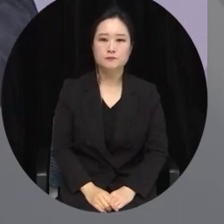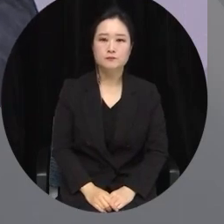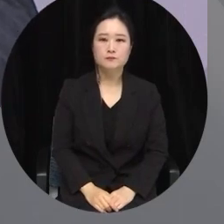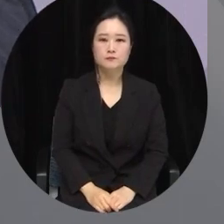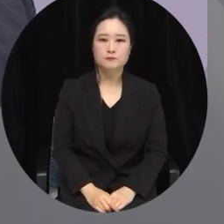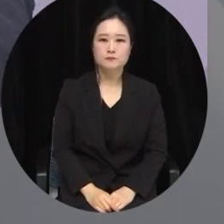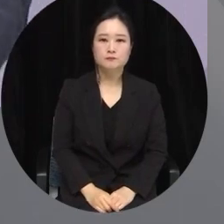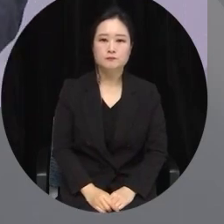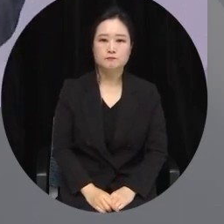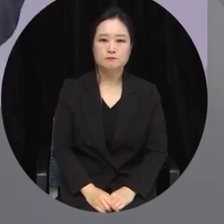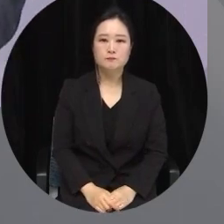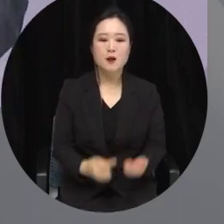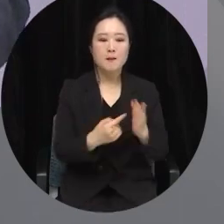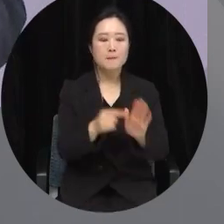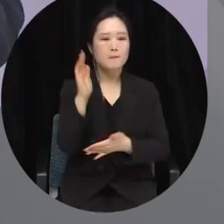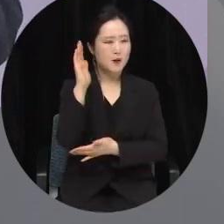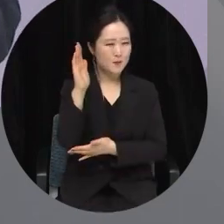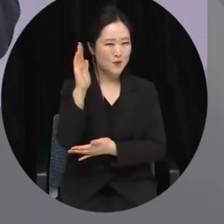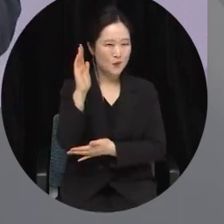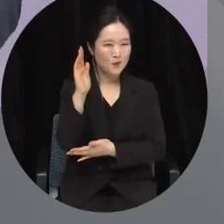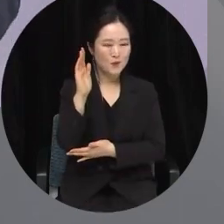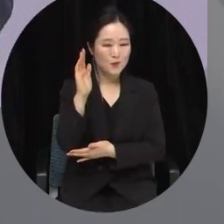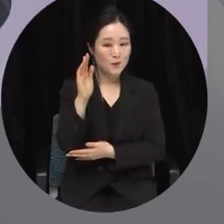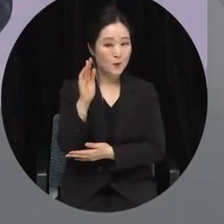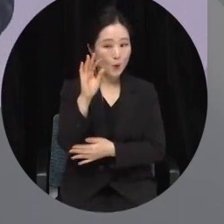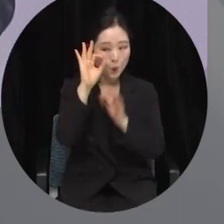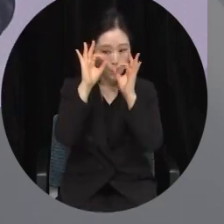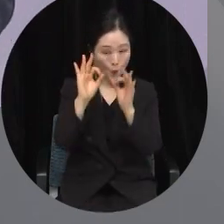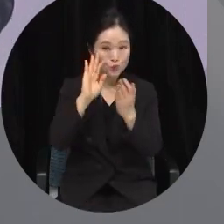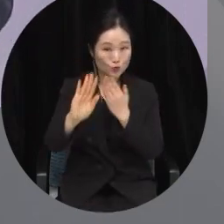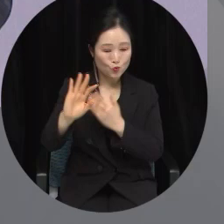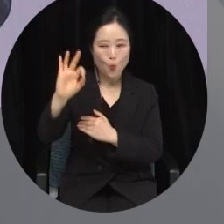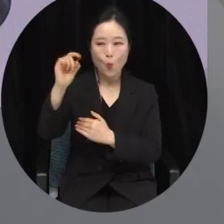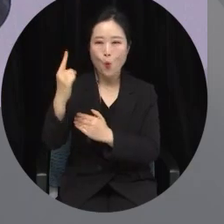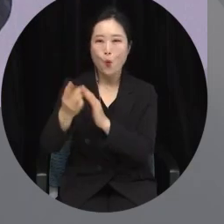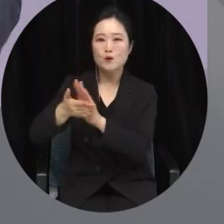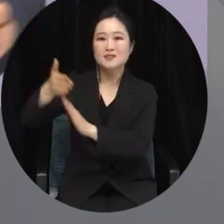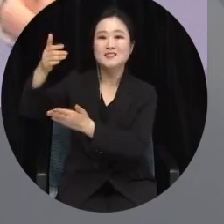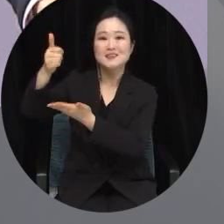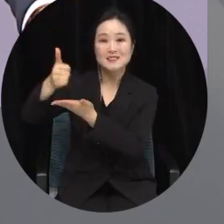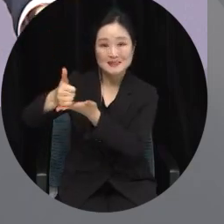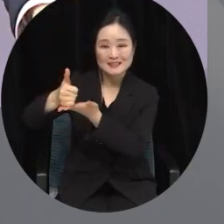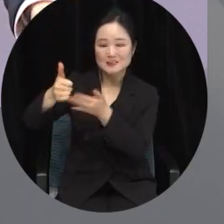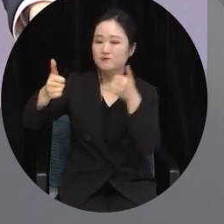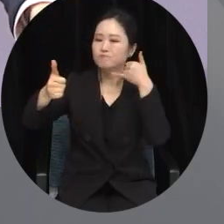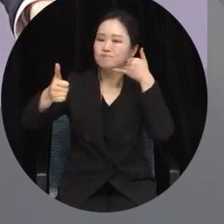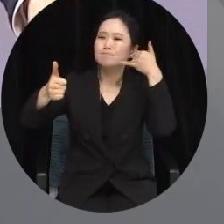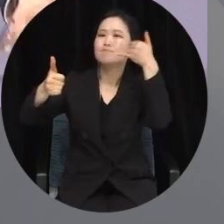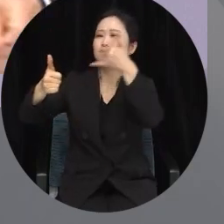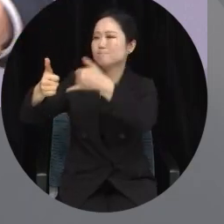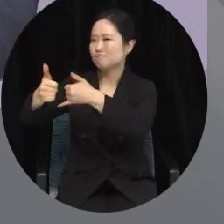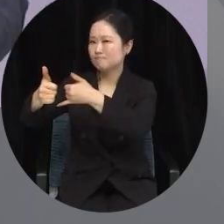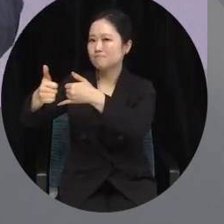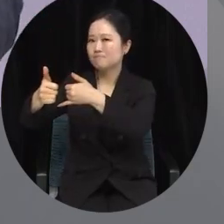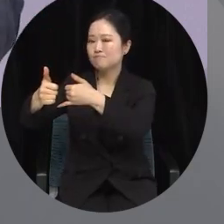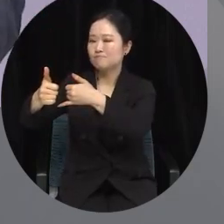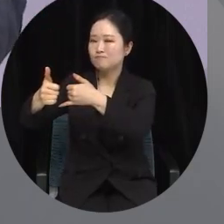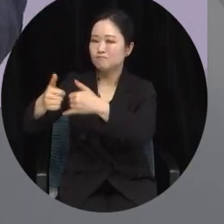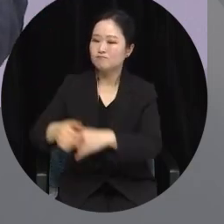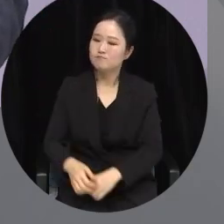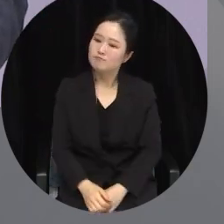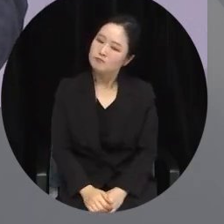그 발표가 나왔을 때 바로 오세훈 서울시장께 전화를 통해서 이거는 좀